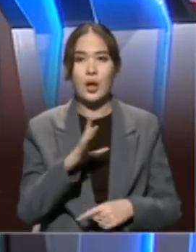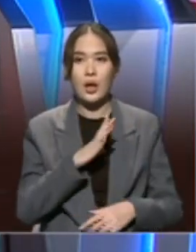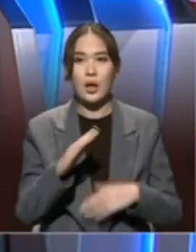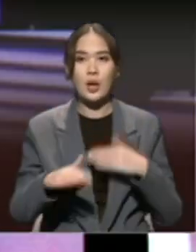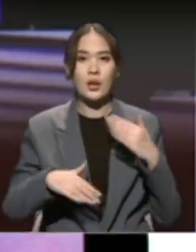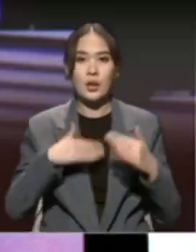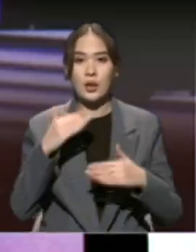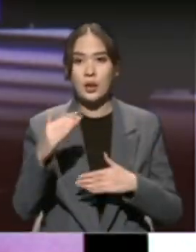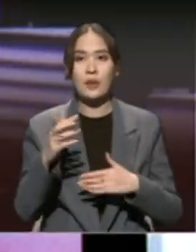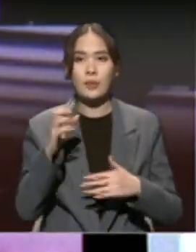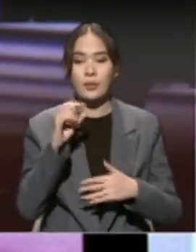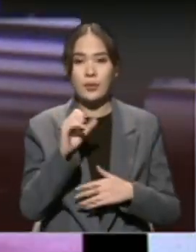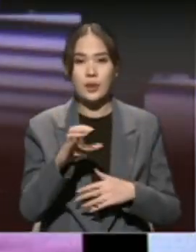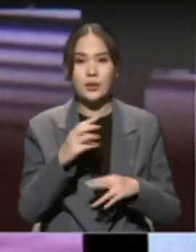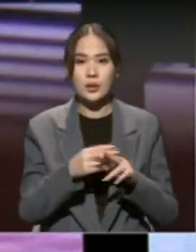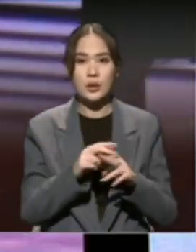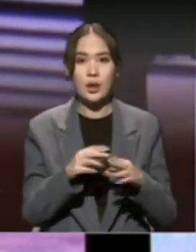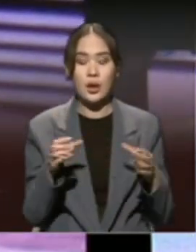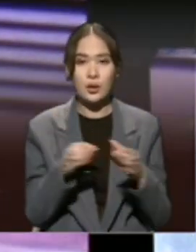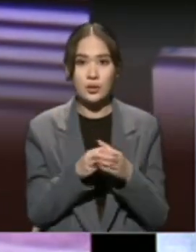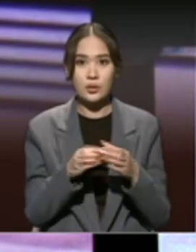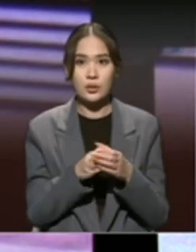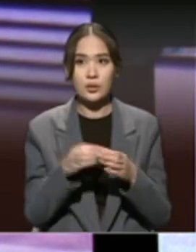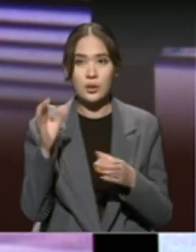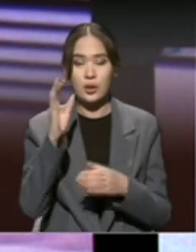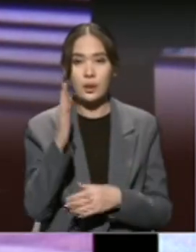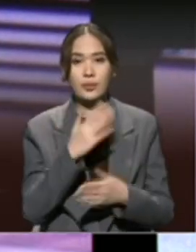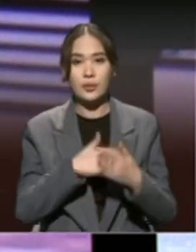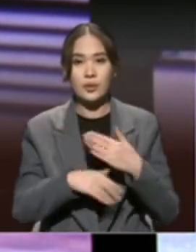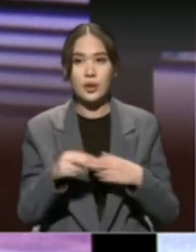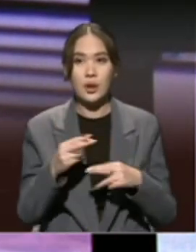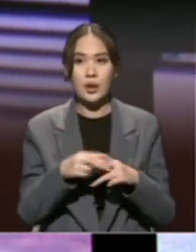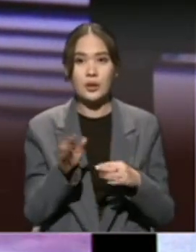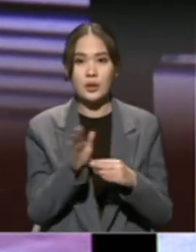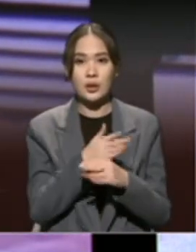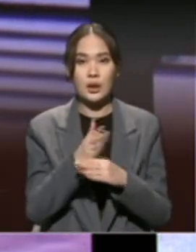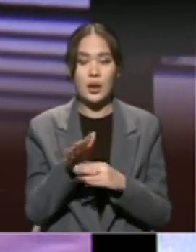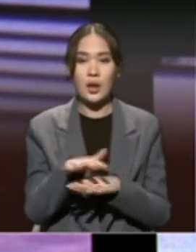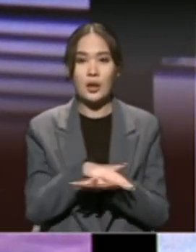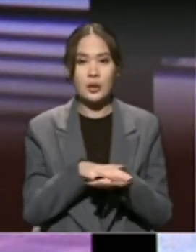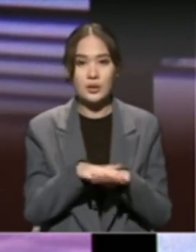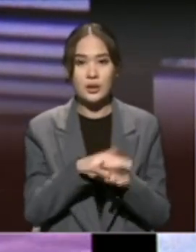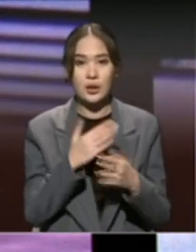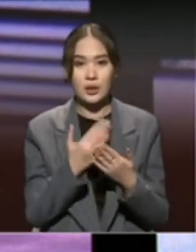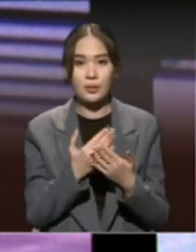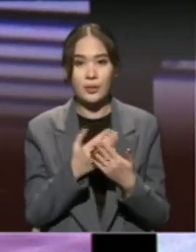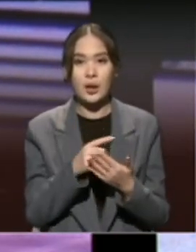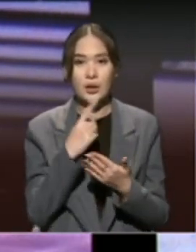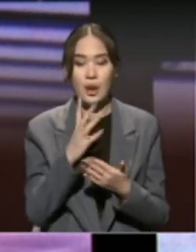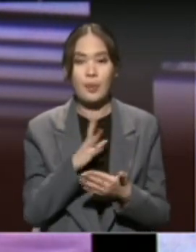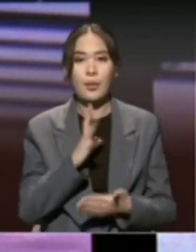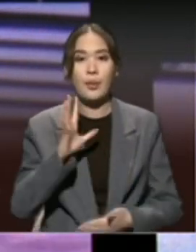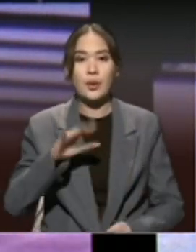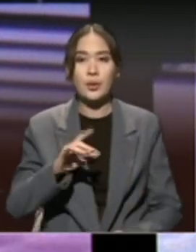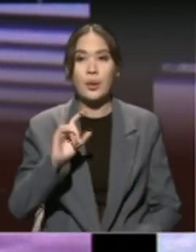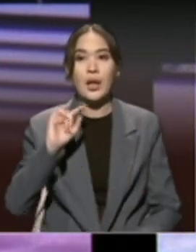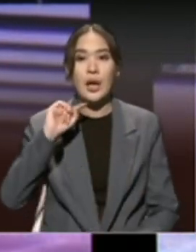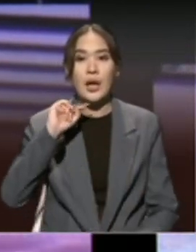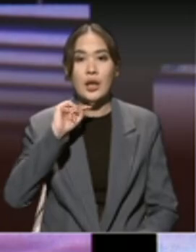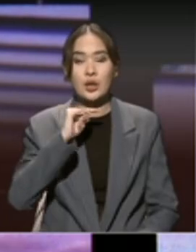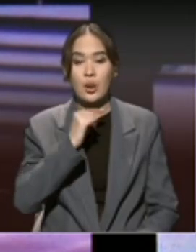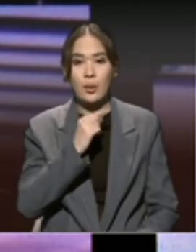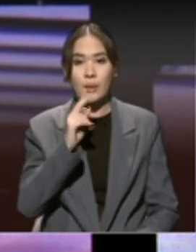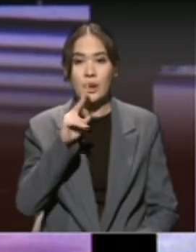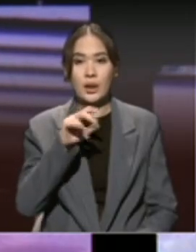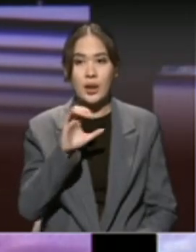жаңағы әлеуметтік осал топ деп бөліп тастайды да, бізде жаңағы айтқан халықты жік-жігіне бөліп тастап. Сөйтіп ол эконом кластың үйлері,